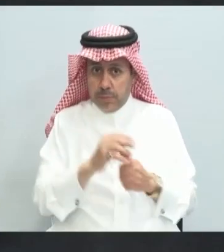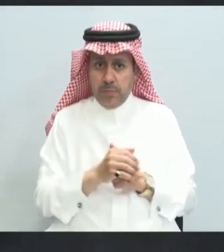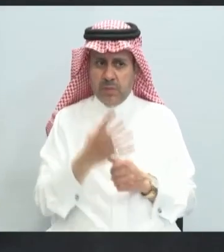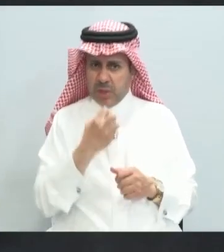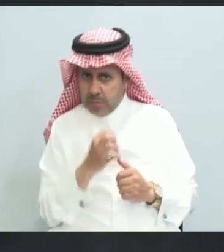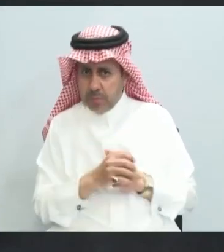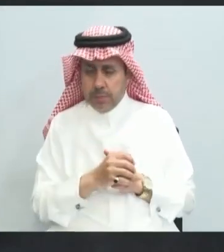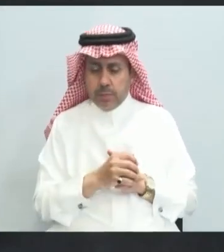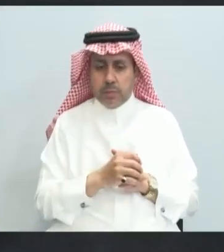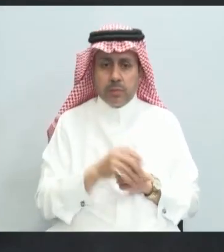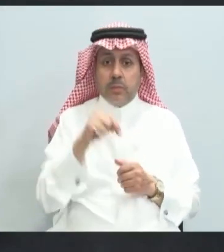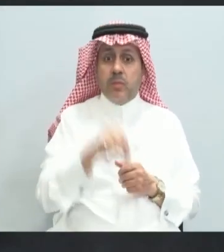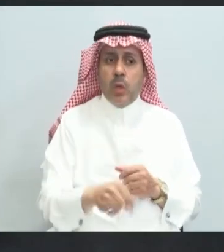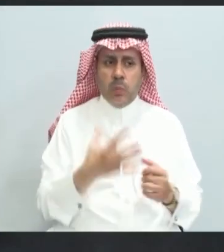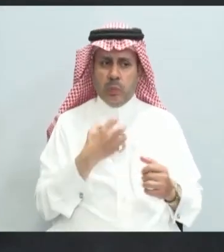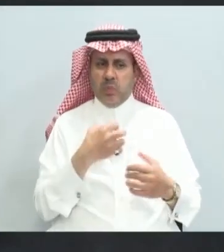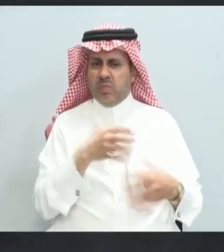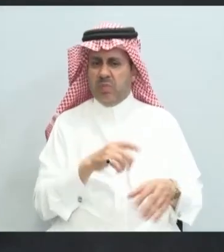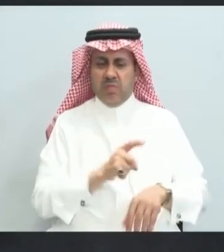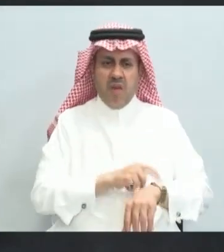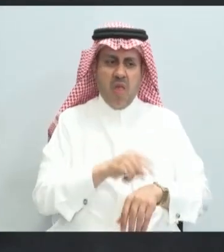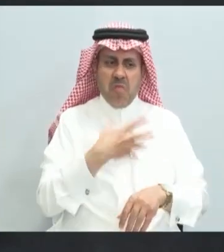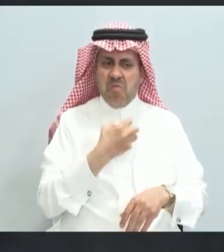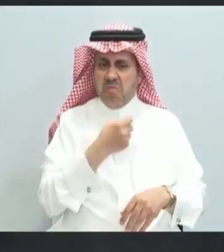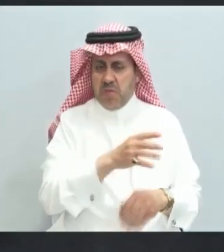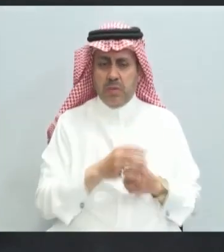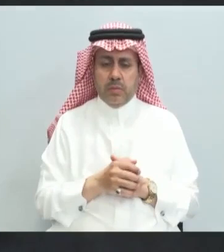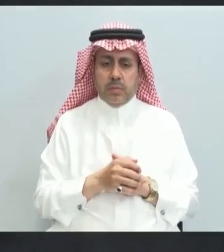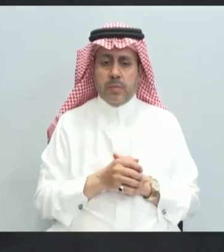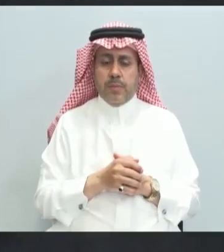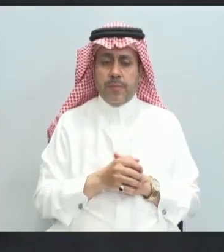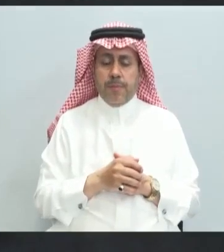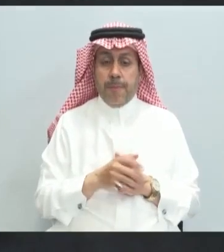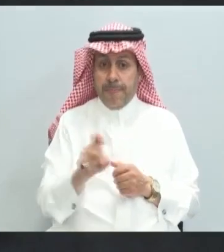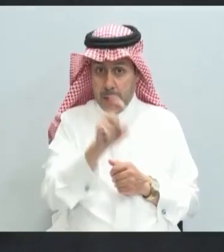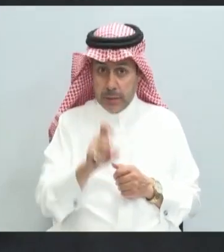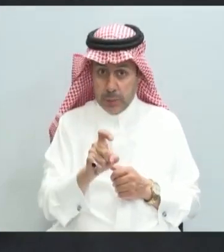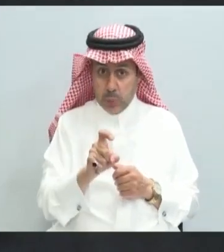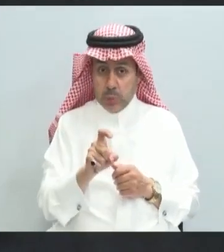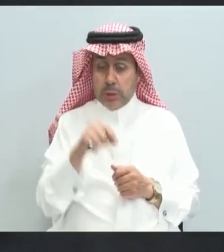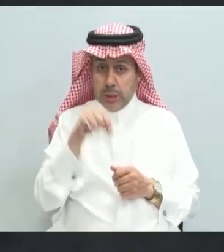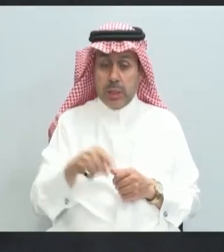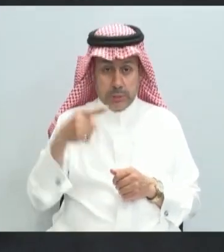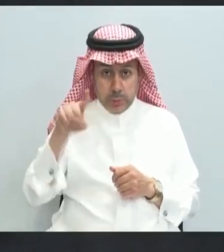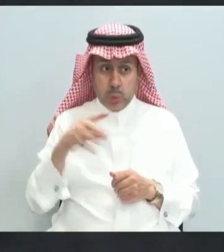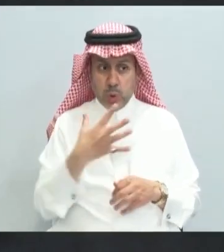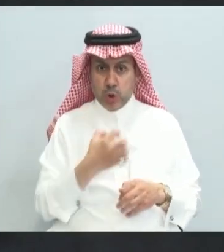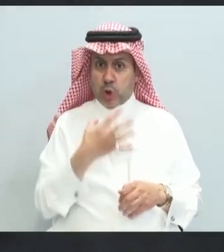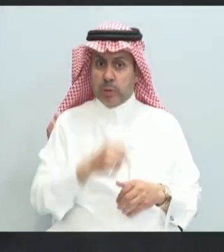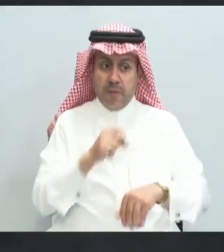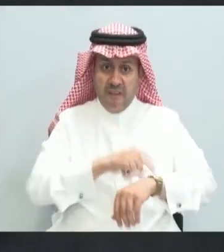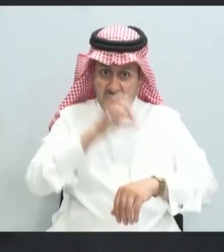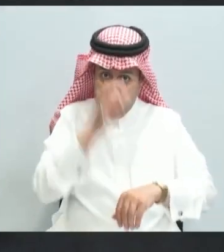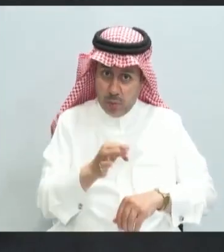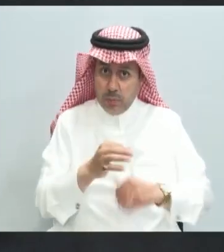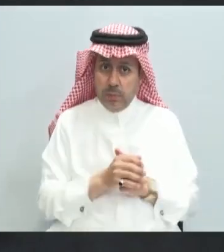العام القادم حصل له حدث أيضا مزعج له، هل يجوز له؟ هل هو مبرر ومسوغ أن يتشائم في